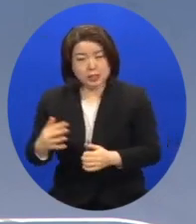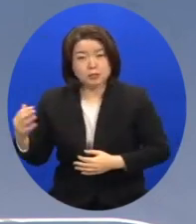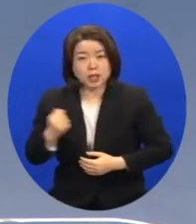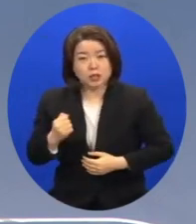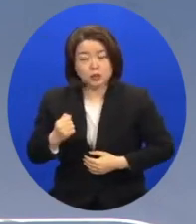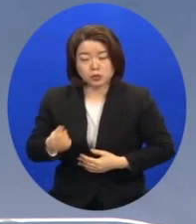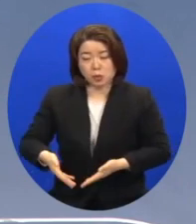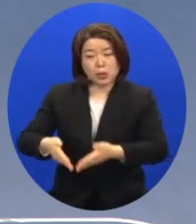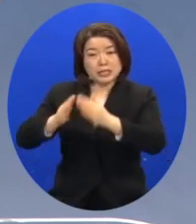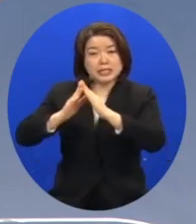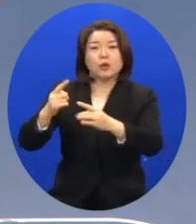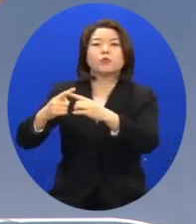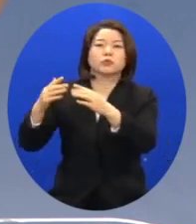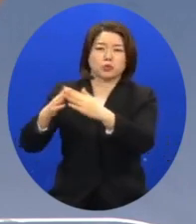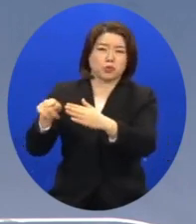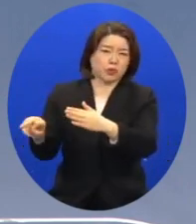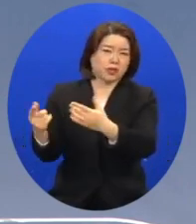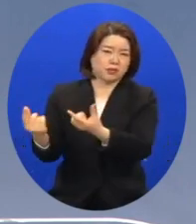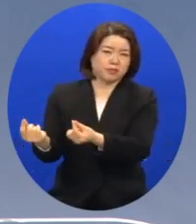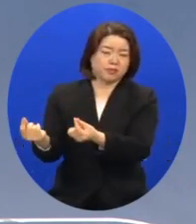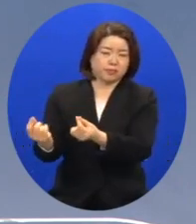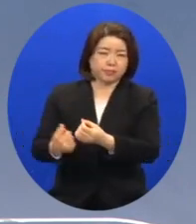세워진 교회입니다